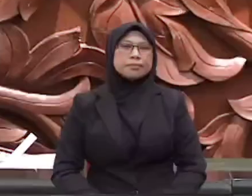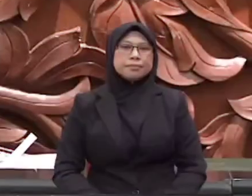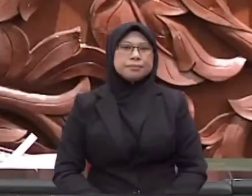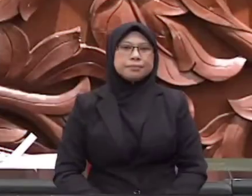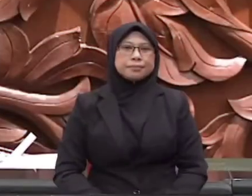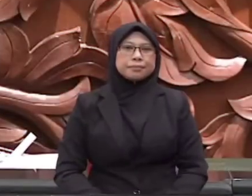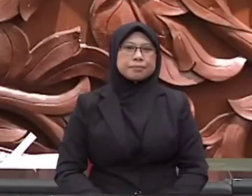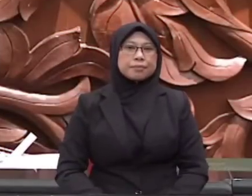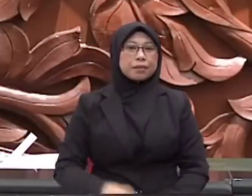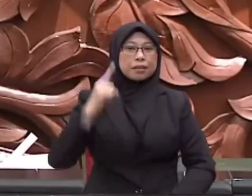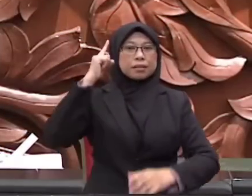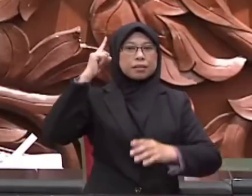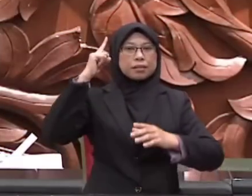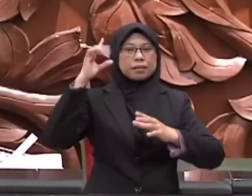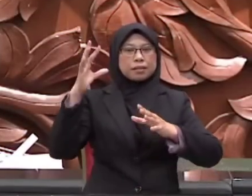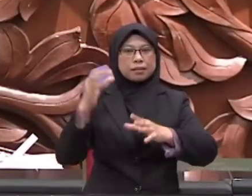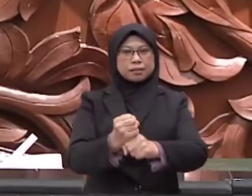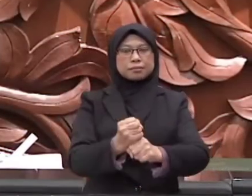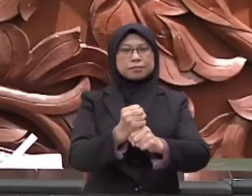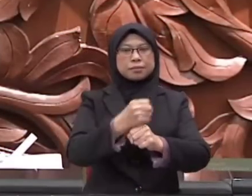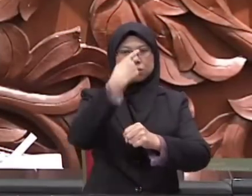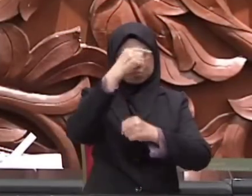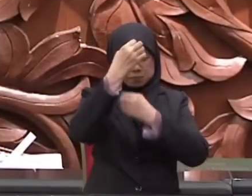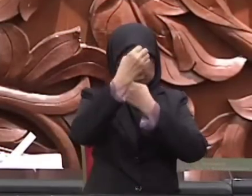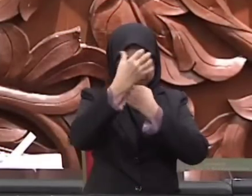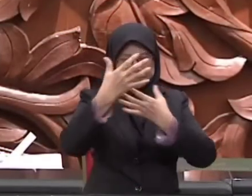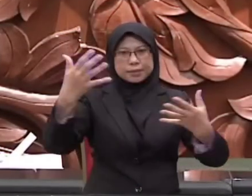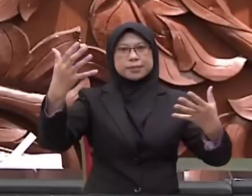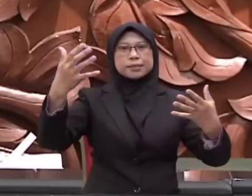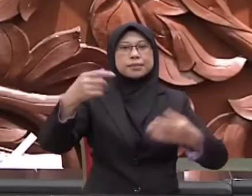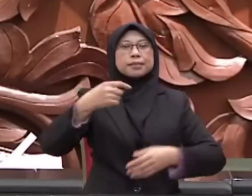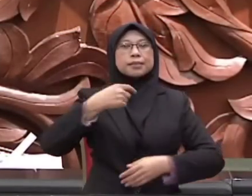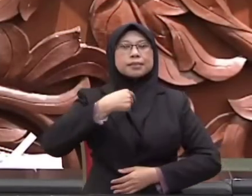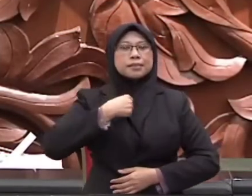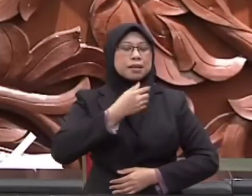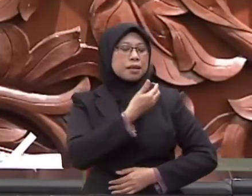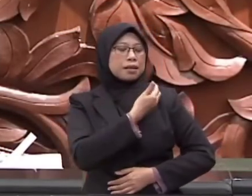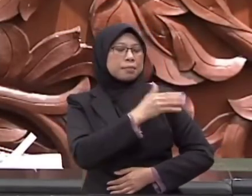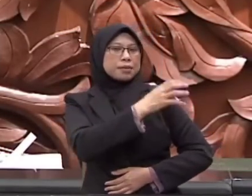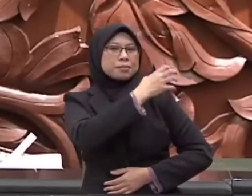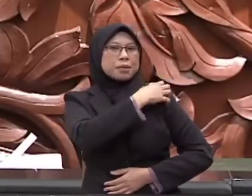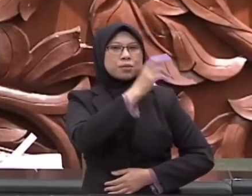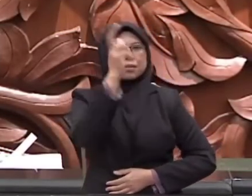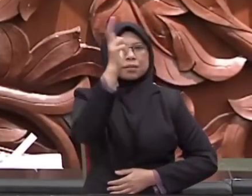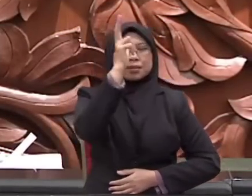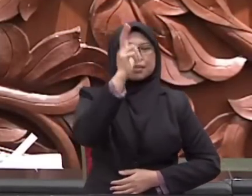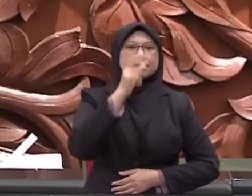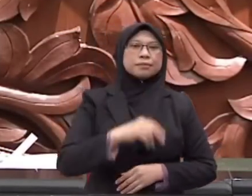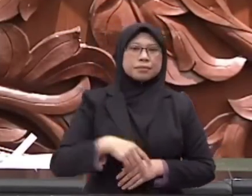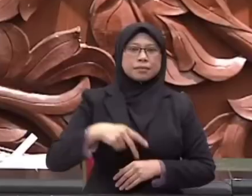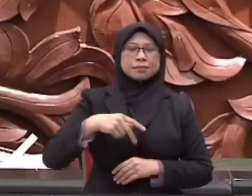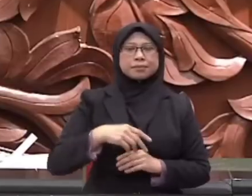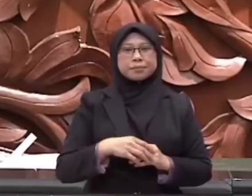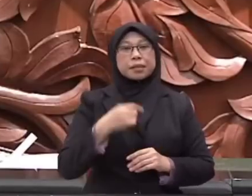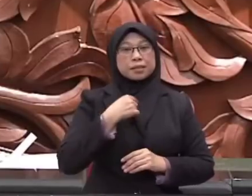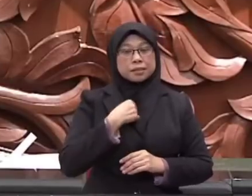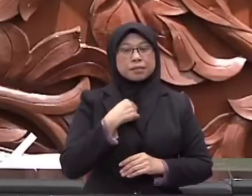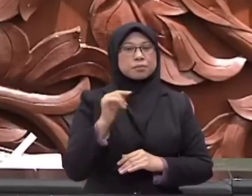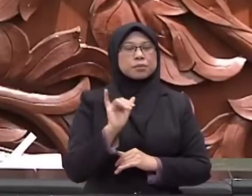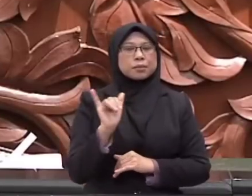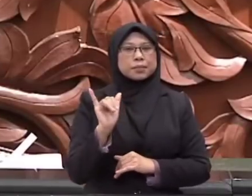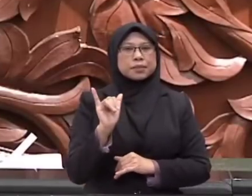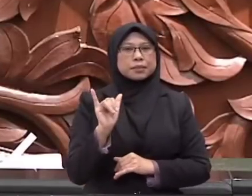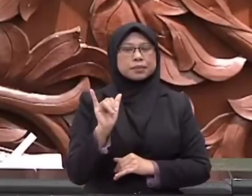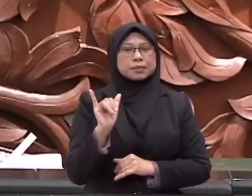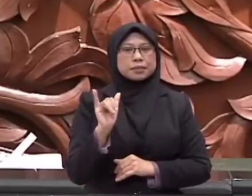Speaker. Baik, ini ruling saya. Untuk makluman, saya bekas pegawai kerajaan PTD. Saya juga